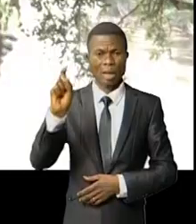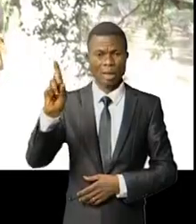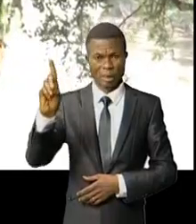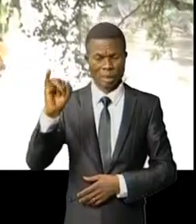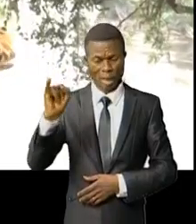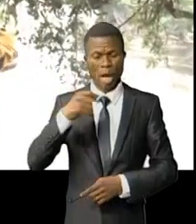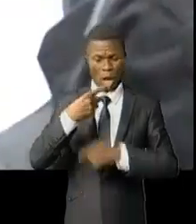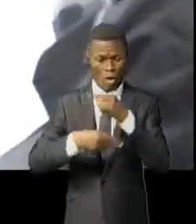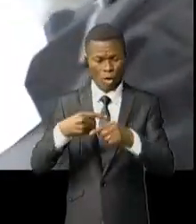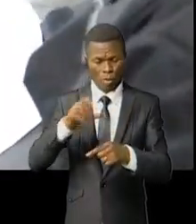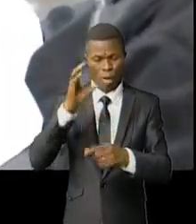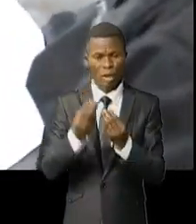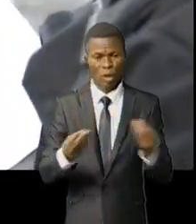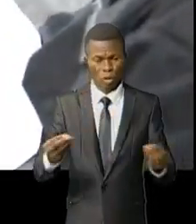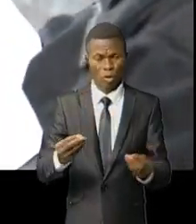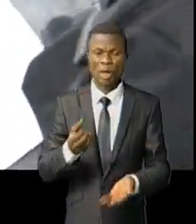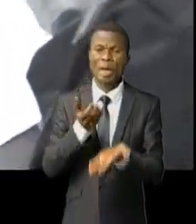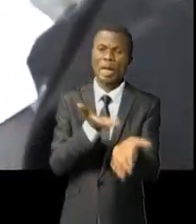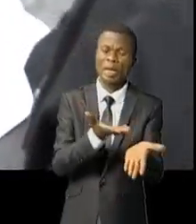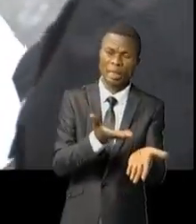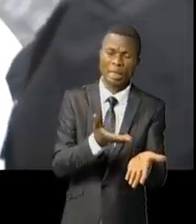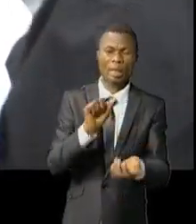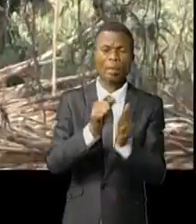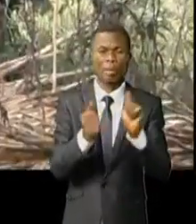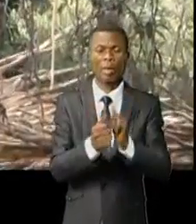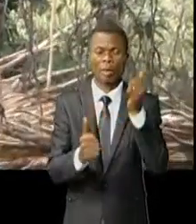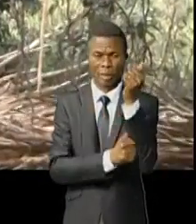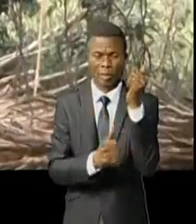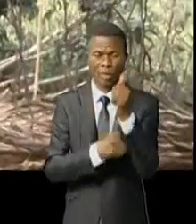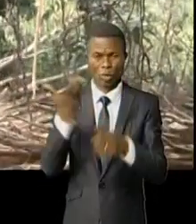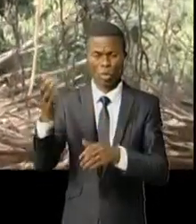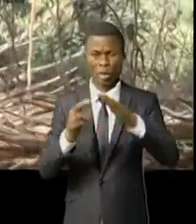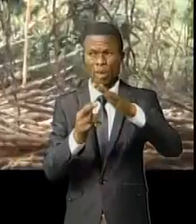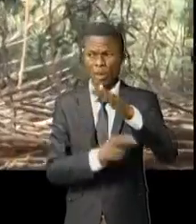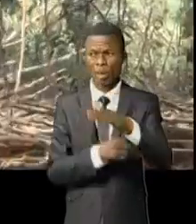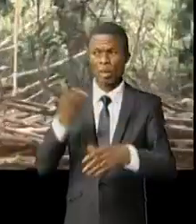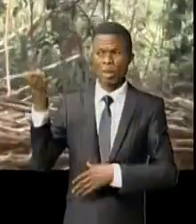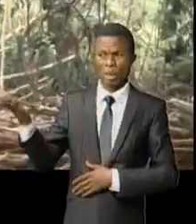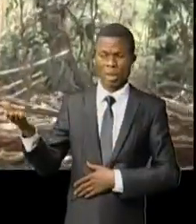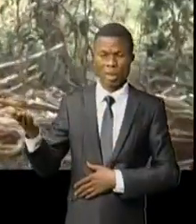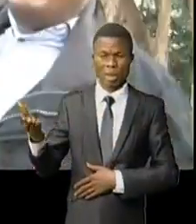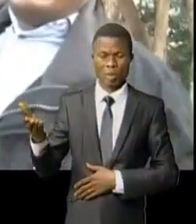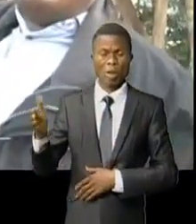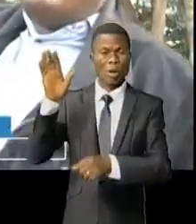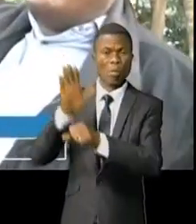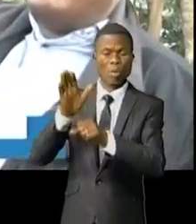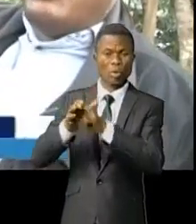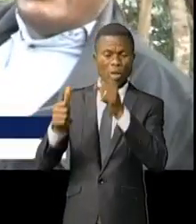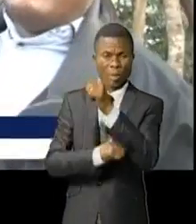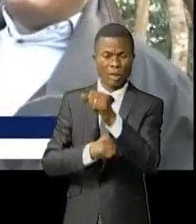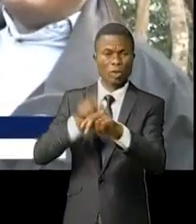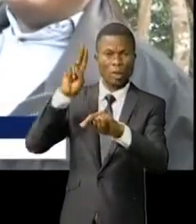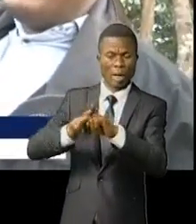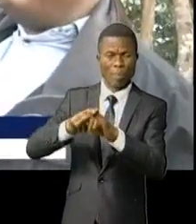un début de solution pour alléger tant soit peu ce calvaire. De l'autre côté, habite la moitié de la population de ce